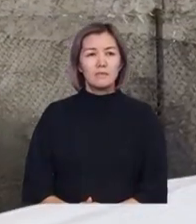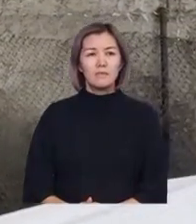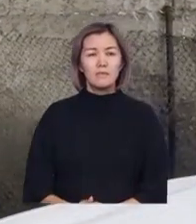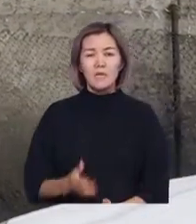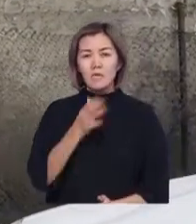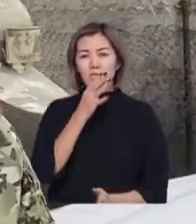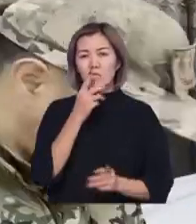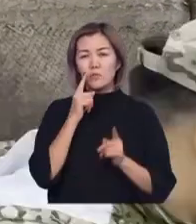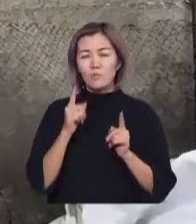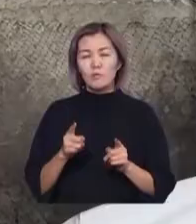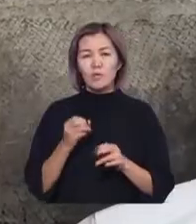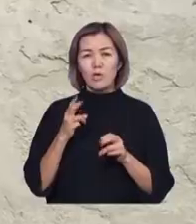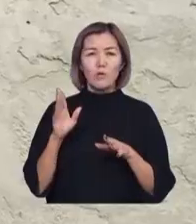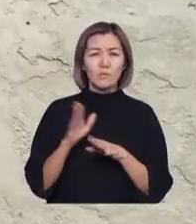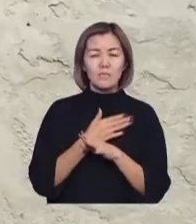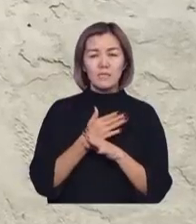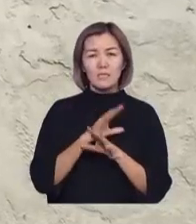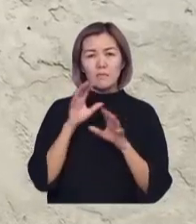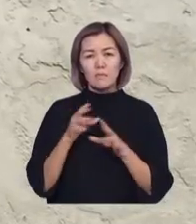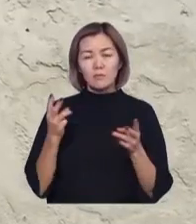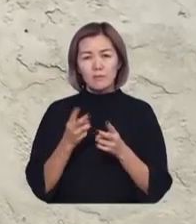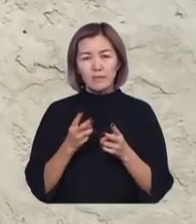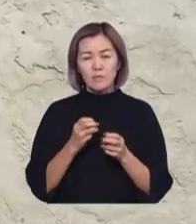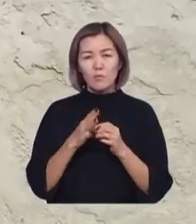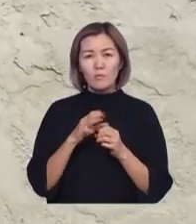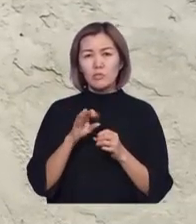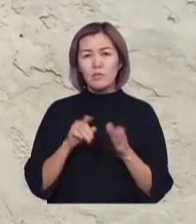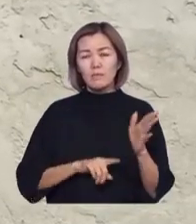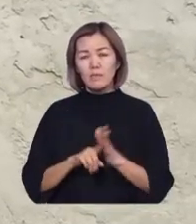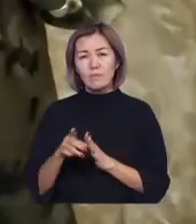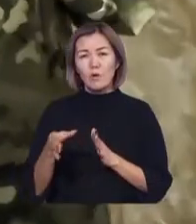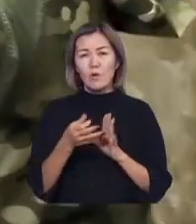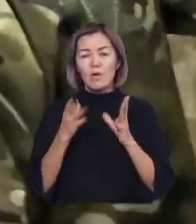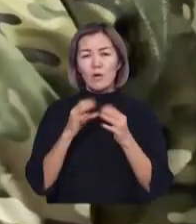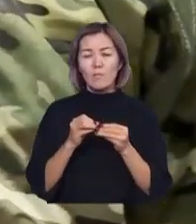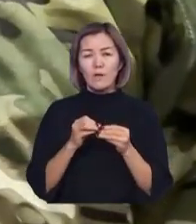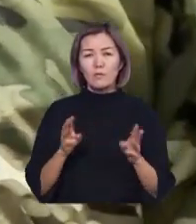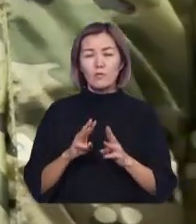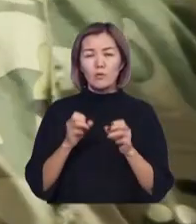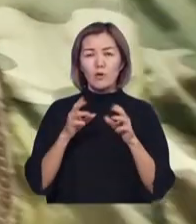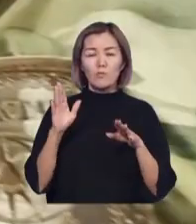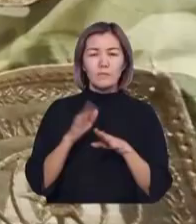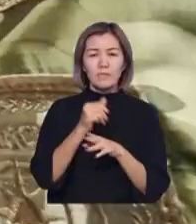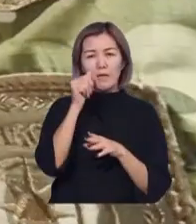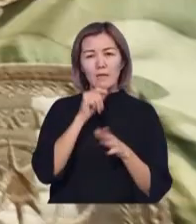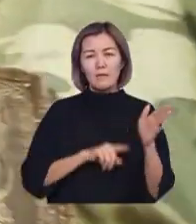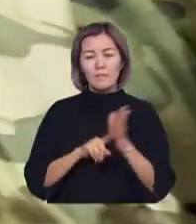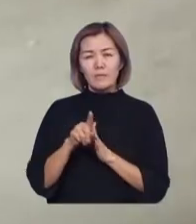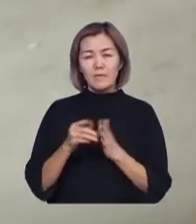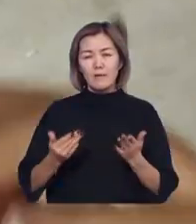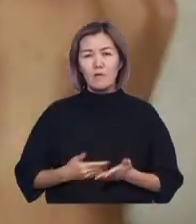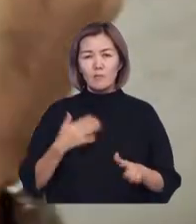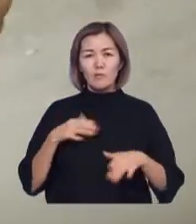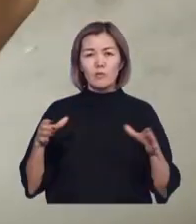Жылыту маусымында қауіпсіздік шараларын сақтау өте маңызды. 15 тамыздан бастап облыс аумағында өрт қауіпсіздік айлығы басталды. Сондықтан әлеуметтік